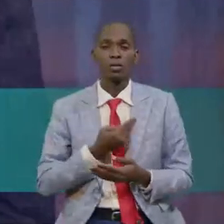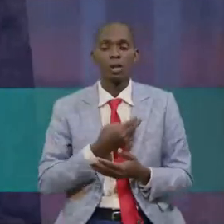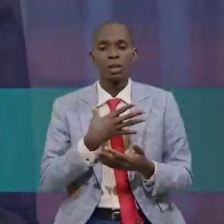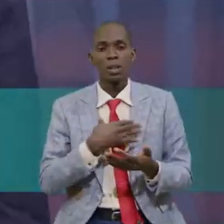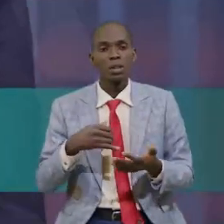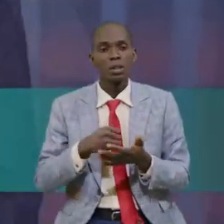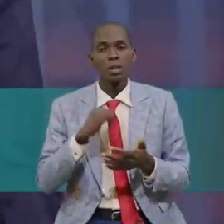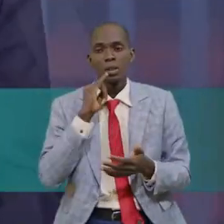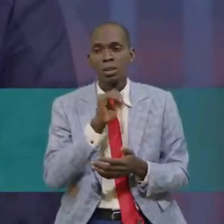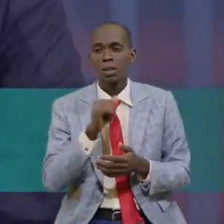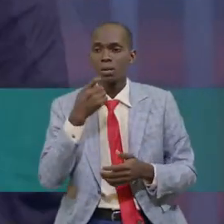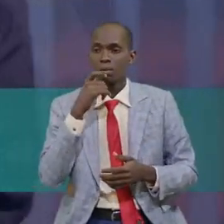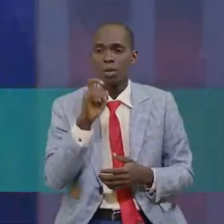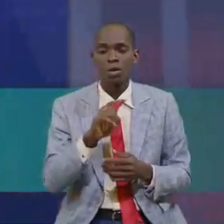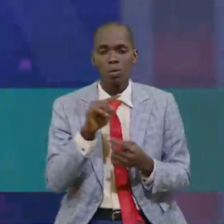mandat. Et